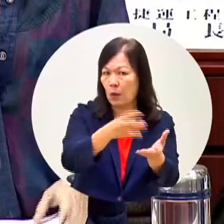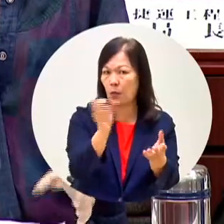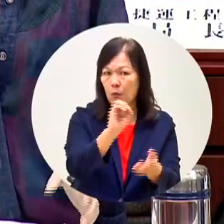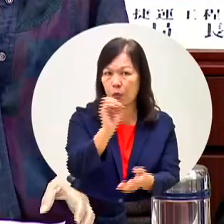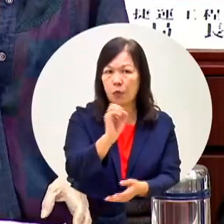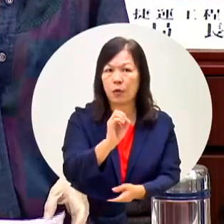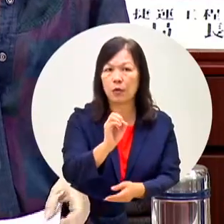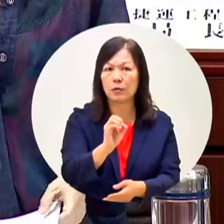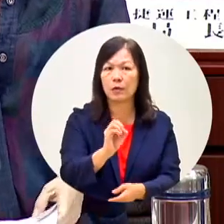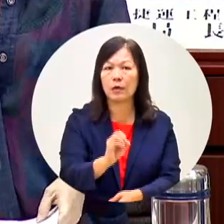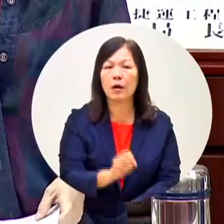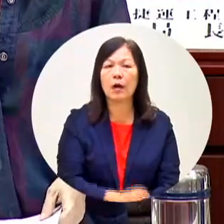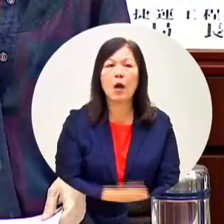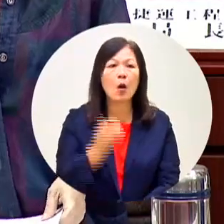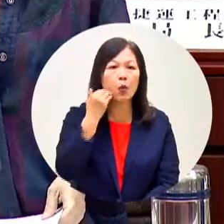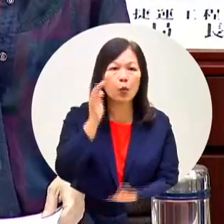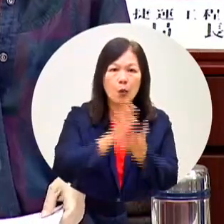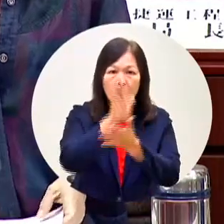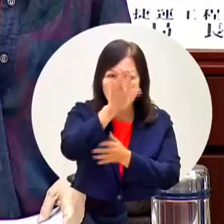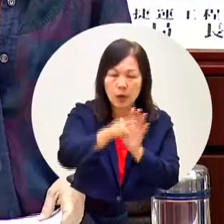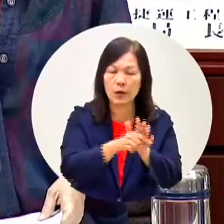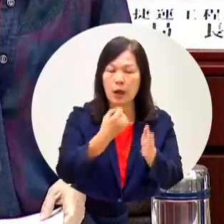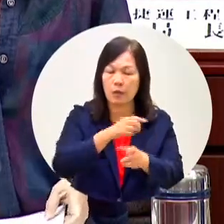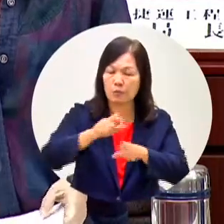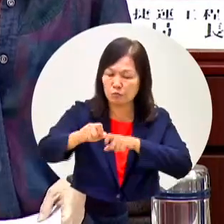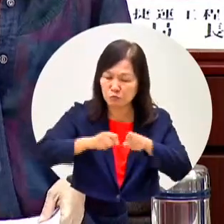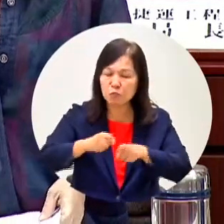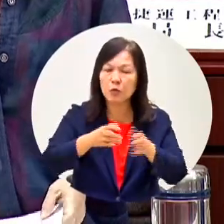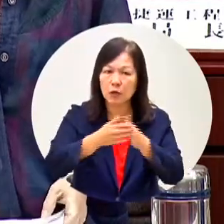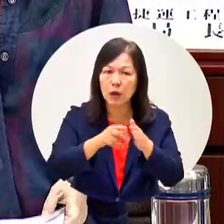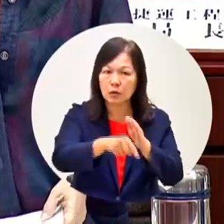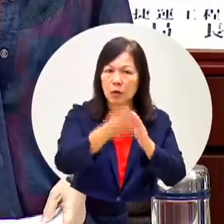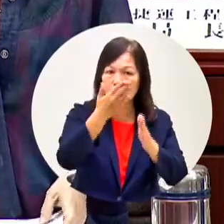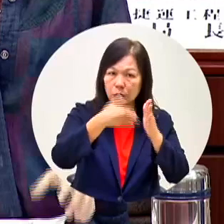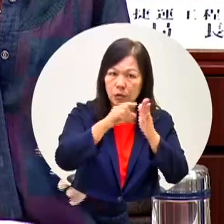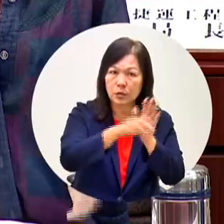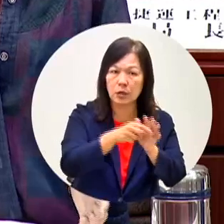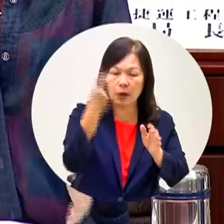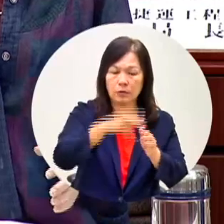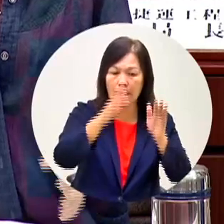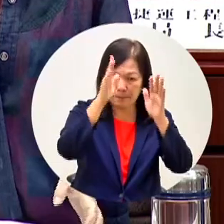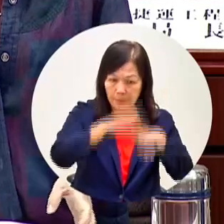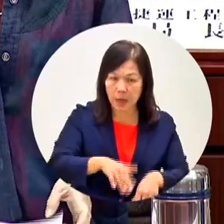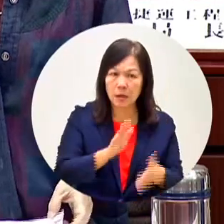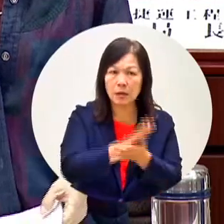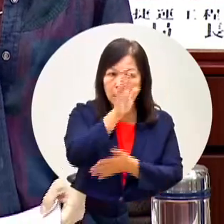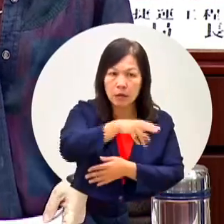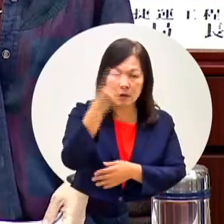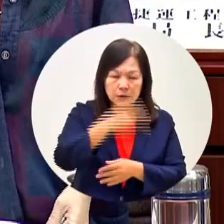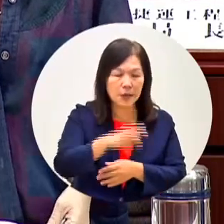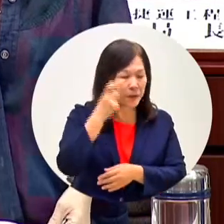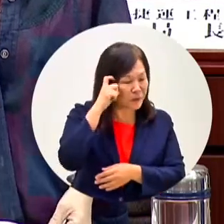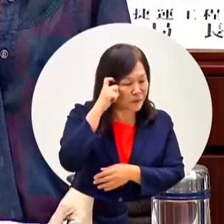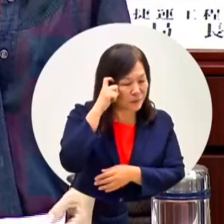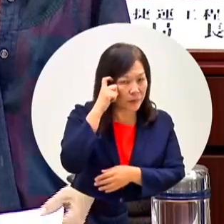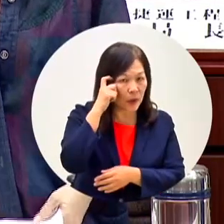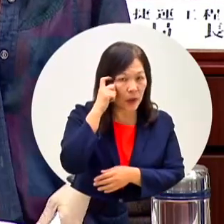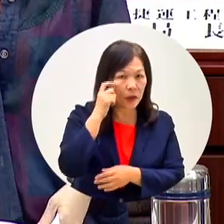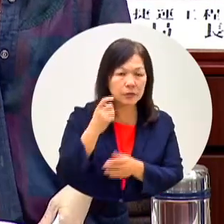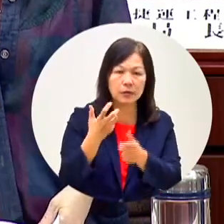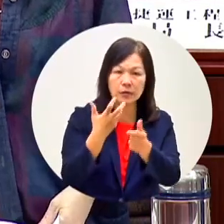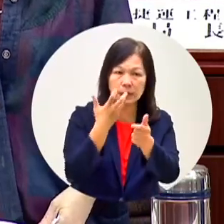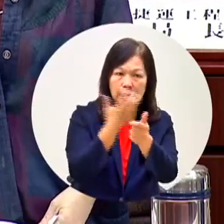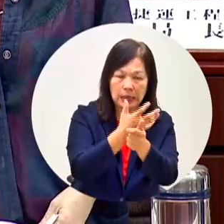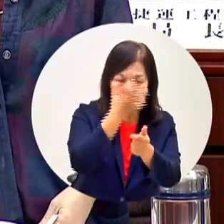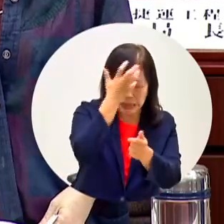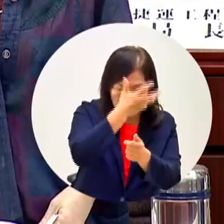们要做规划的话，这些校舍都必须做拆除以后，我们再想看是做托老还是托婴等等的部分福利服务